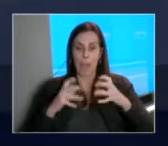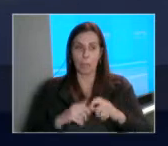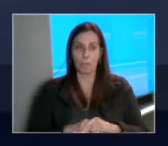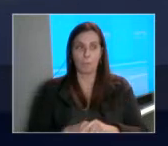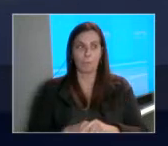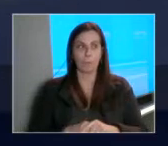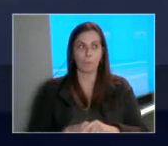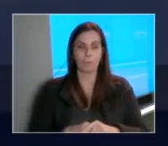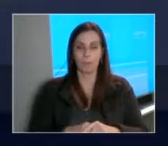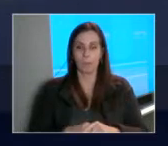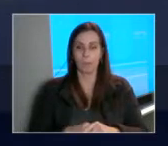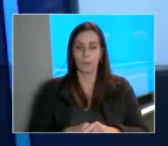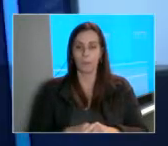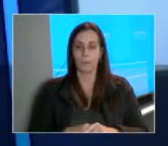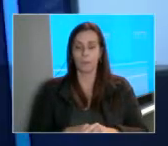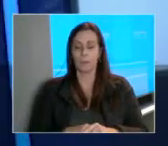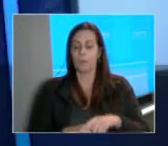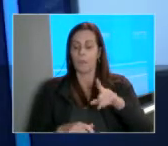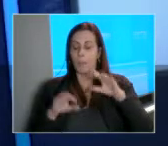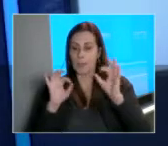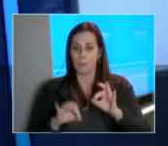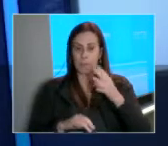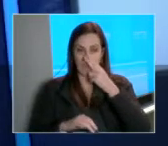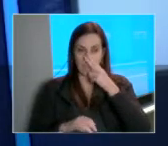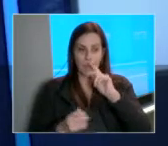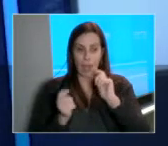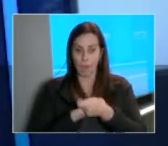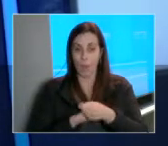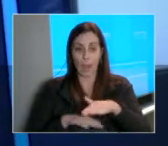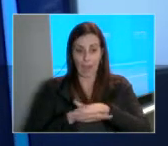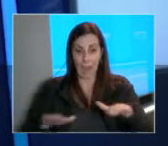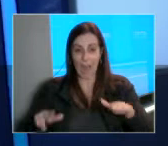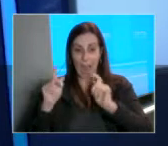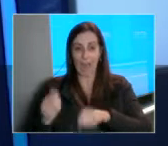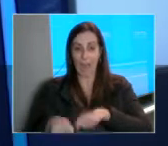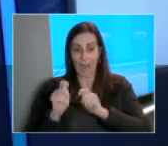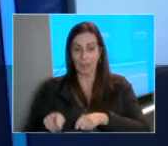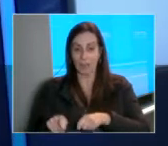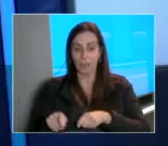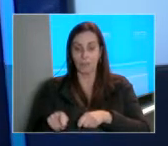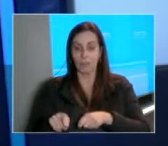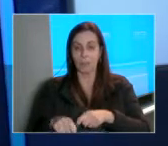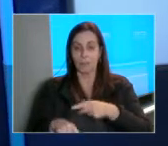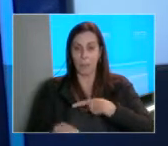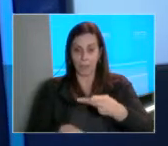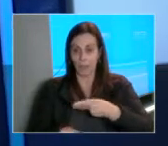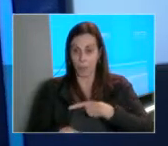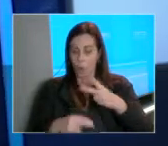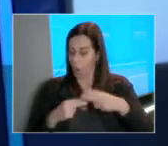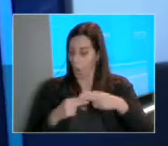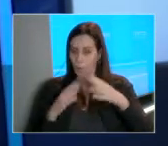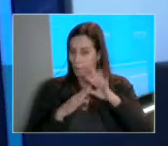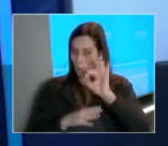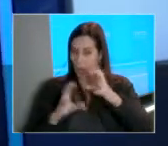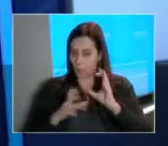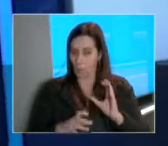לקיבוצים. חלוצים, קיבוצניקים, נו. והם בעצם מנסים להפוך את הקרקע החקלאית הזאת, שנמצאת בינינו, חלילה לא ליד הבתים